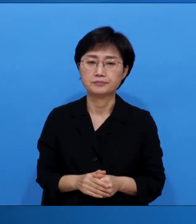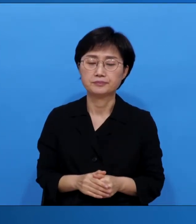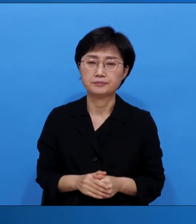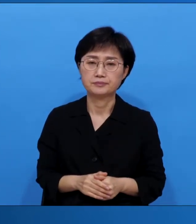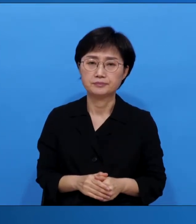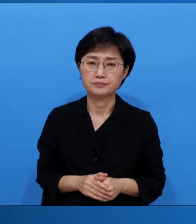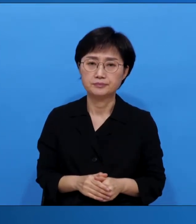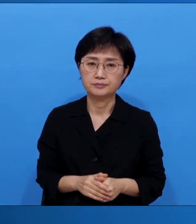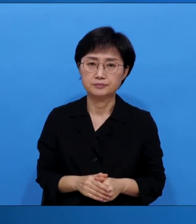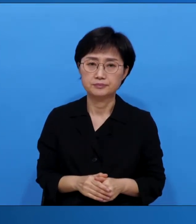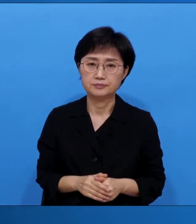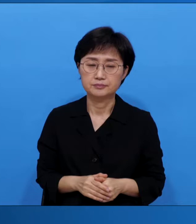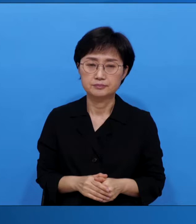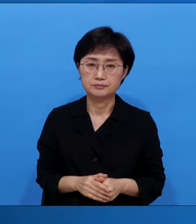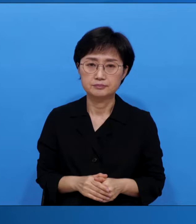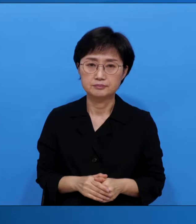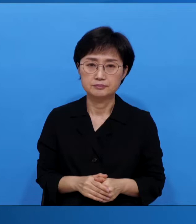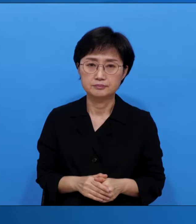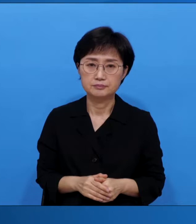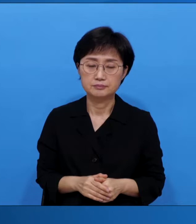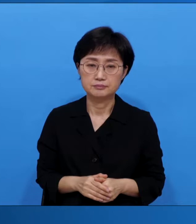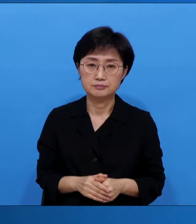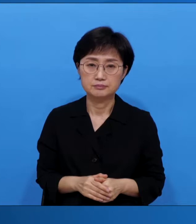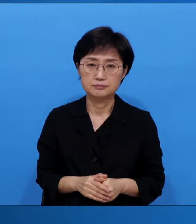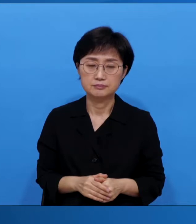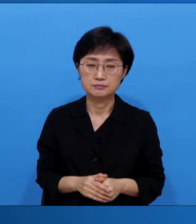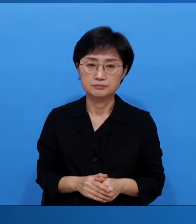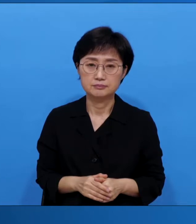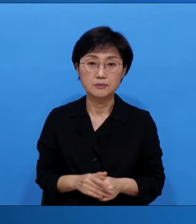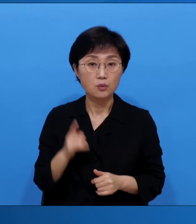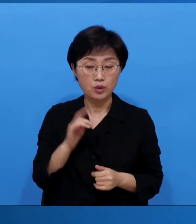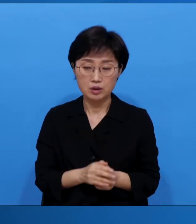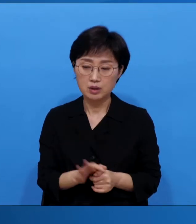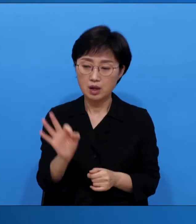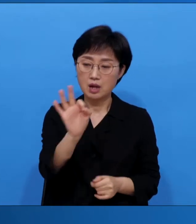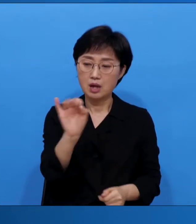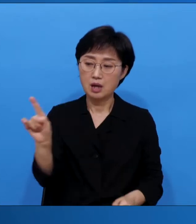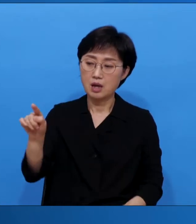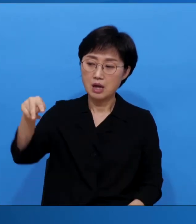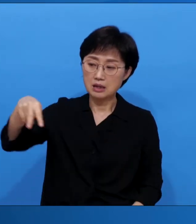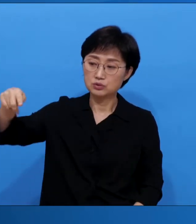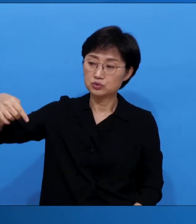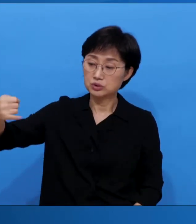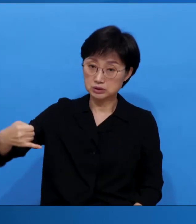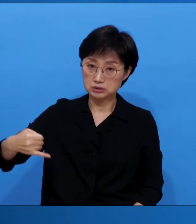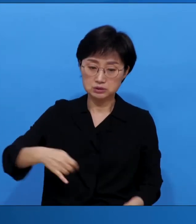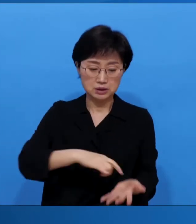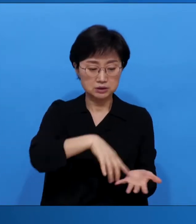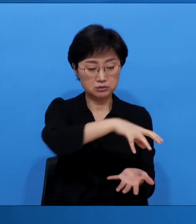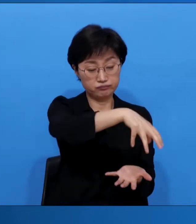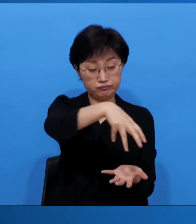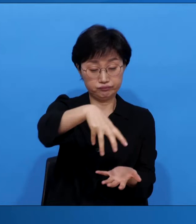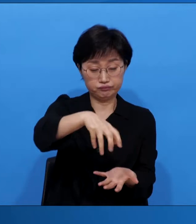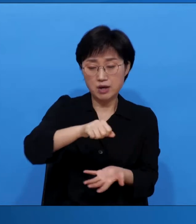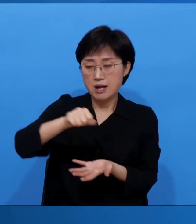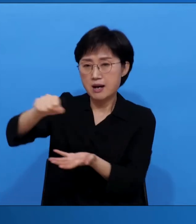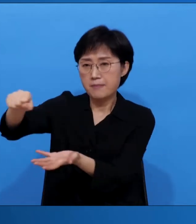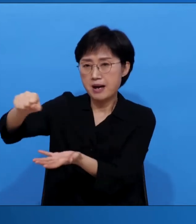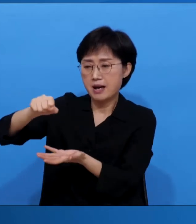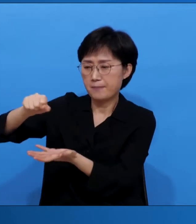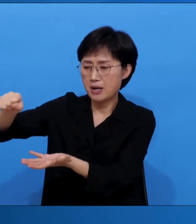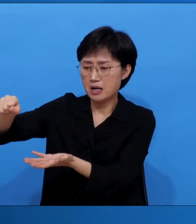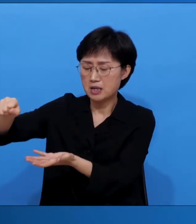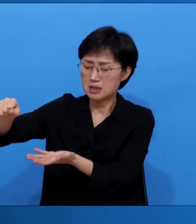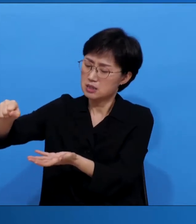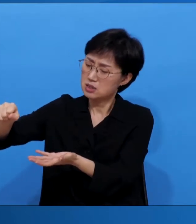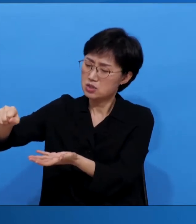not pay tribute to Assyria. 맞잖아요. Right? That makes 왜 sense. 아수르가 세금을 받아갑니까? 저들 못 보내라고